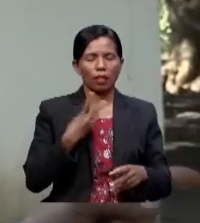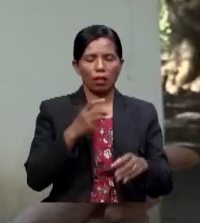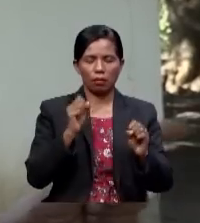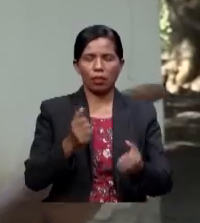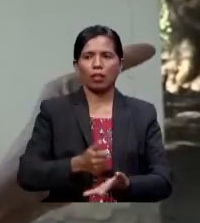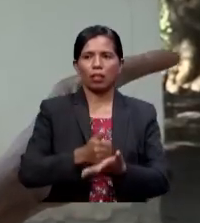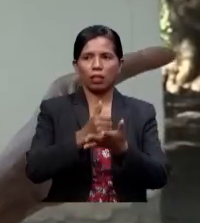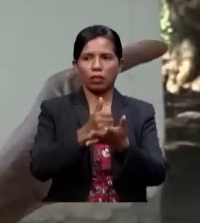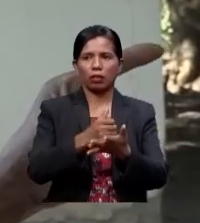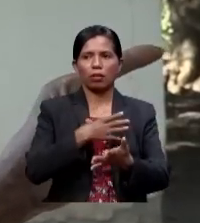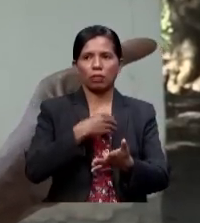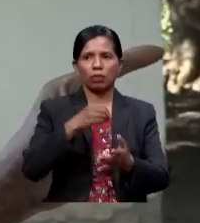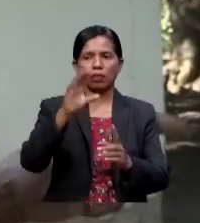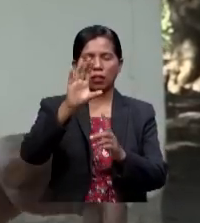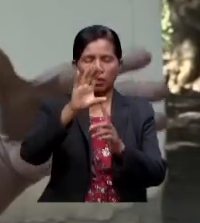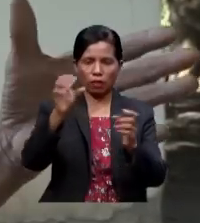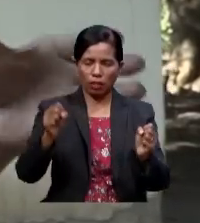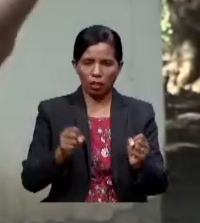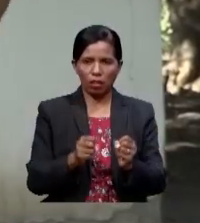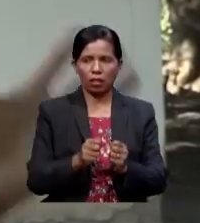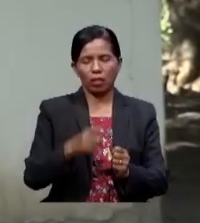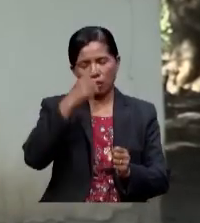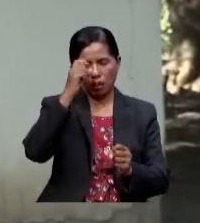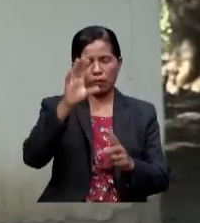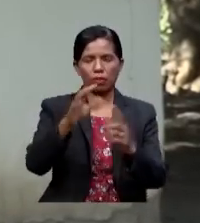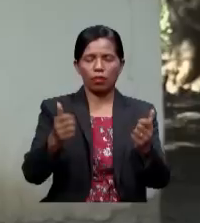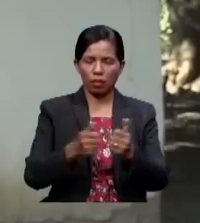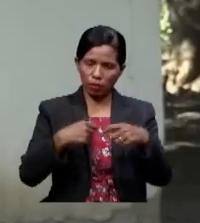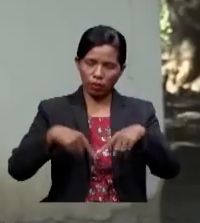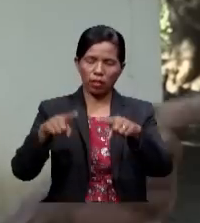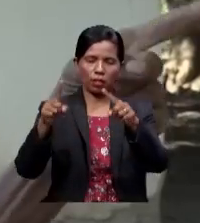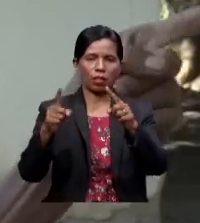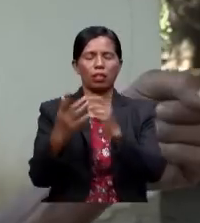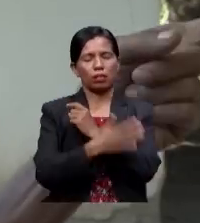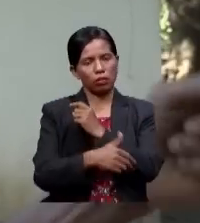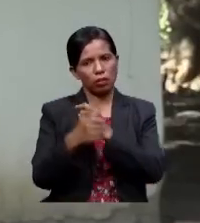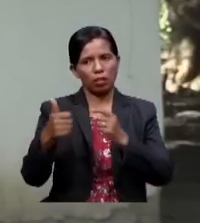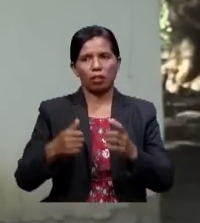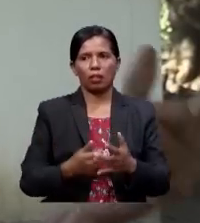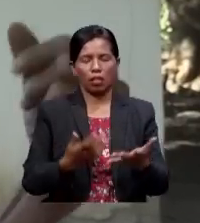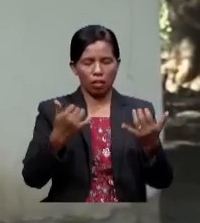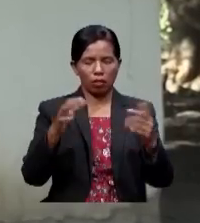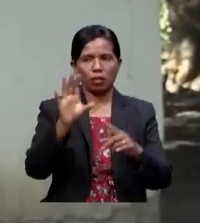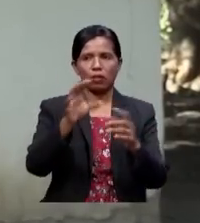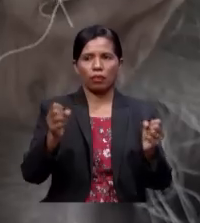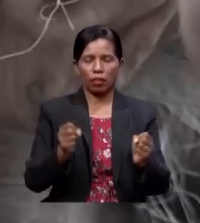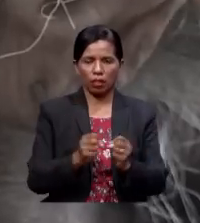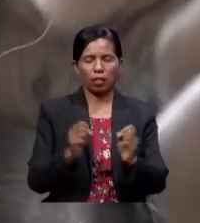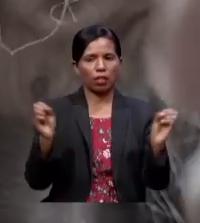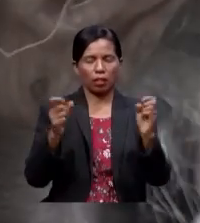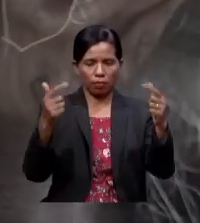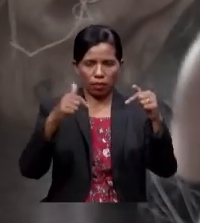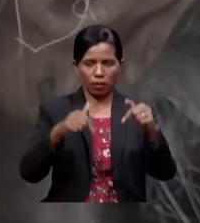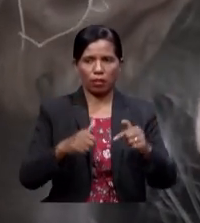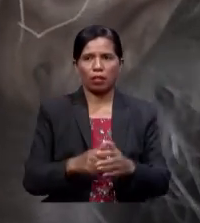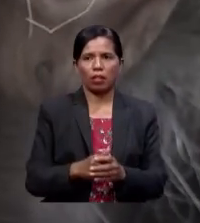Nia wos tali mak sifale ya nee, tam sifale batena. Orang tawele sifale, nee mus